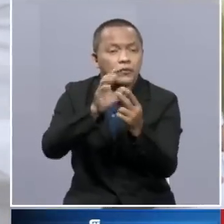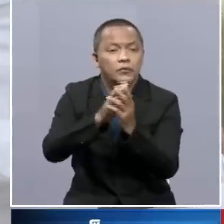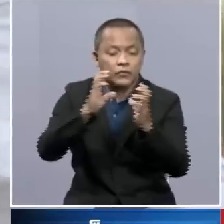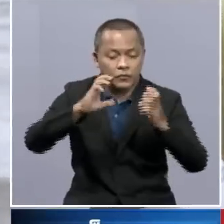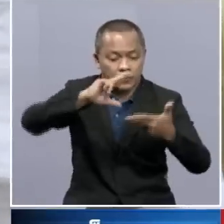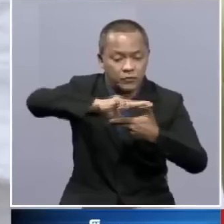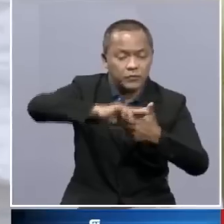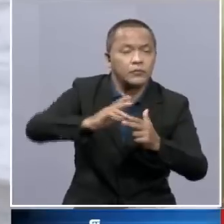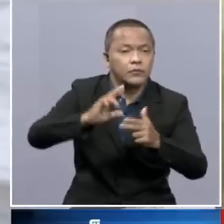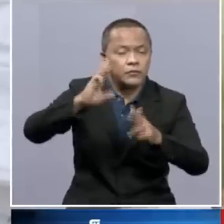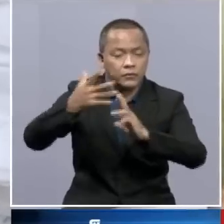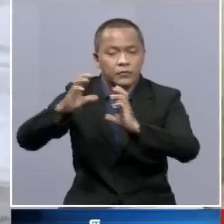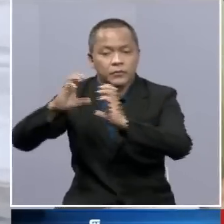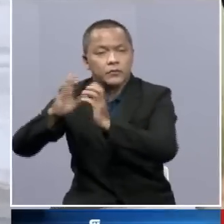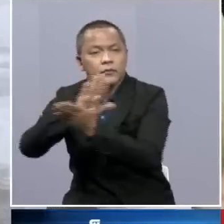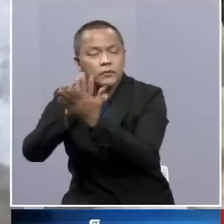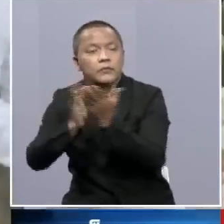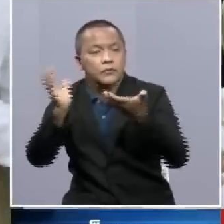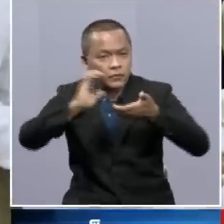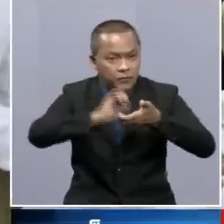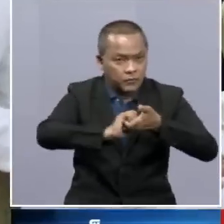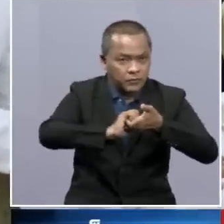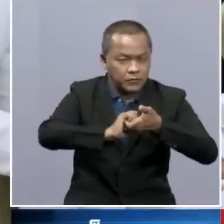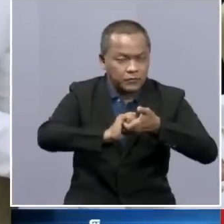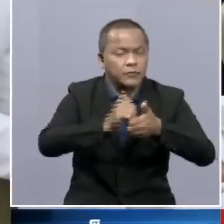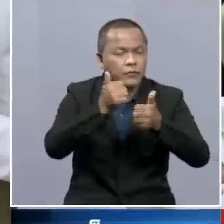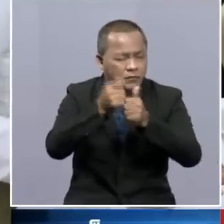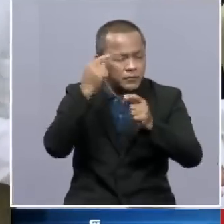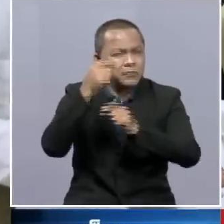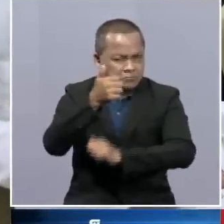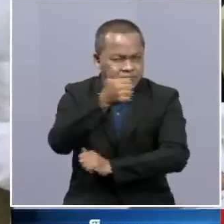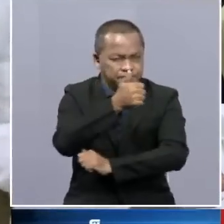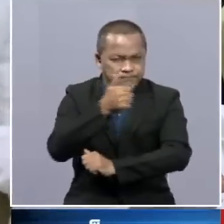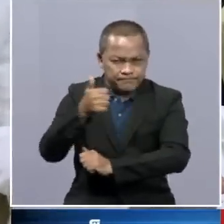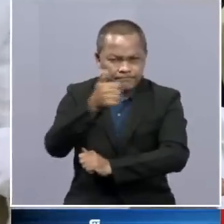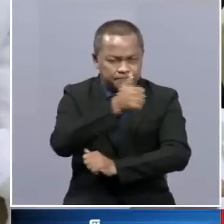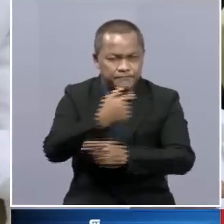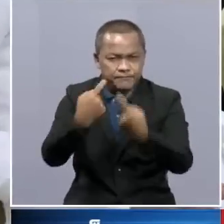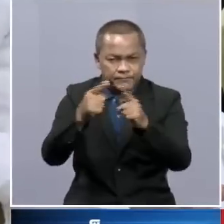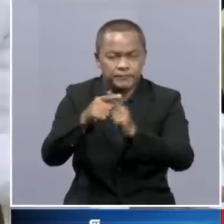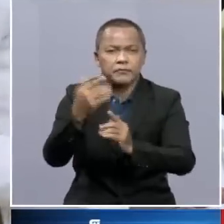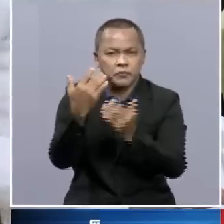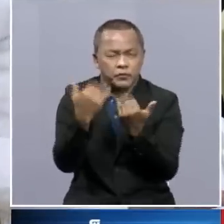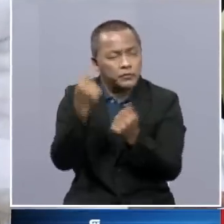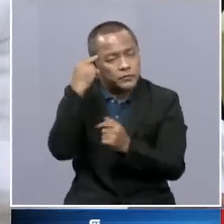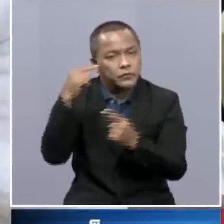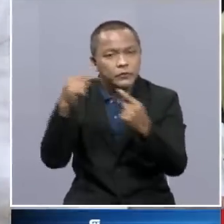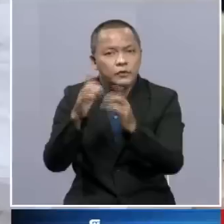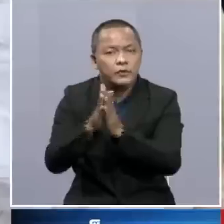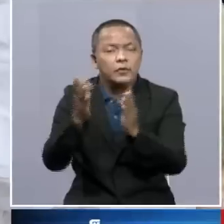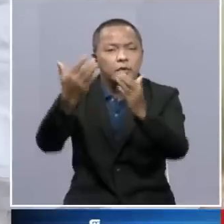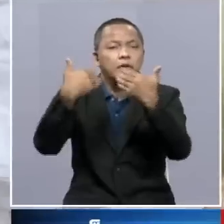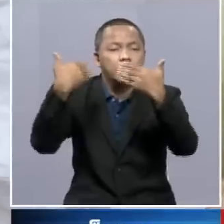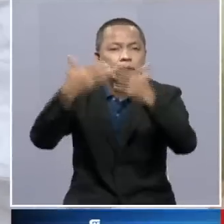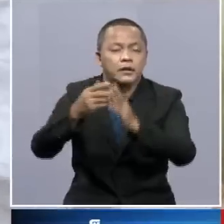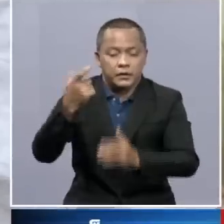ชารัฐกับภูมิใจไทยหันมาจับมือกันจริงๆเนี่ยก็ถือว่าเป็นเรื่องที่เอาเรื่องอยู่เหมือนกันแต่เหตุการณ์ดังกล่าวเนี่ยมันเกิดขึ้นภายหลังจาก